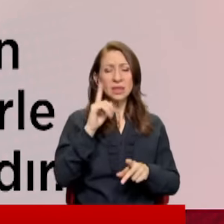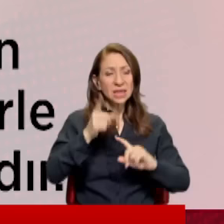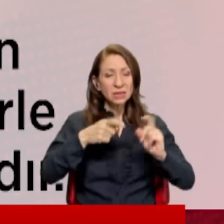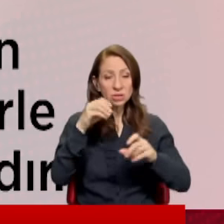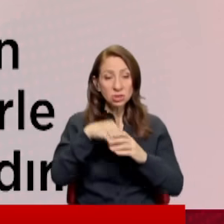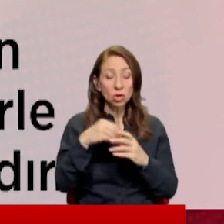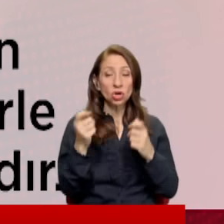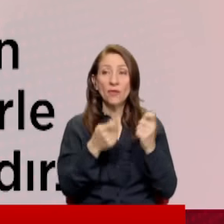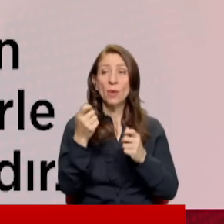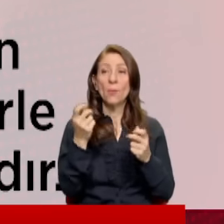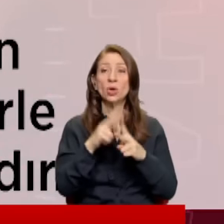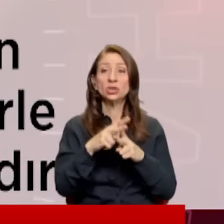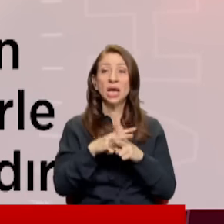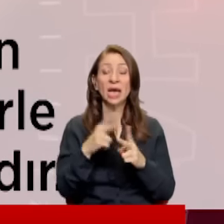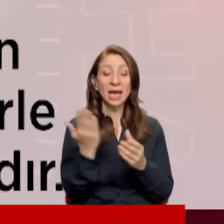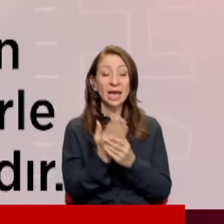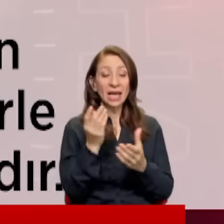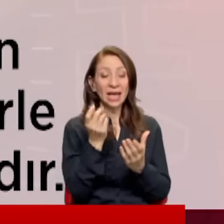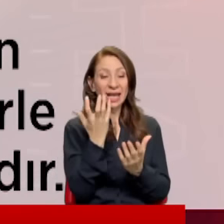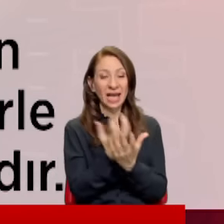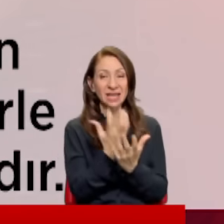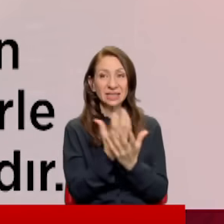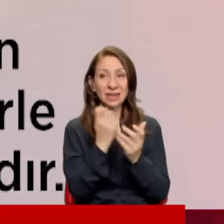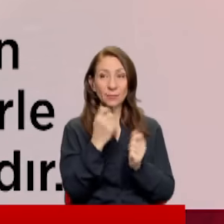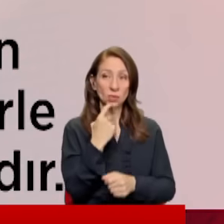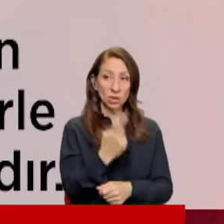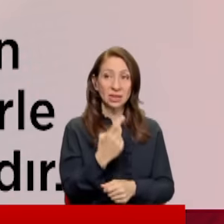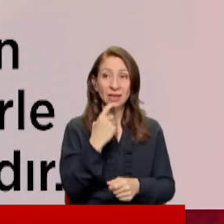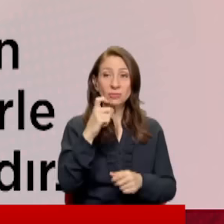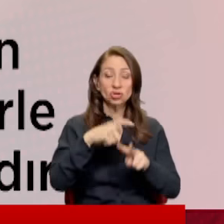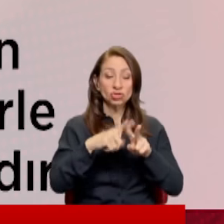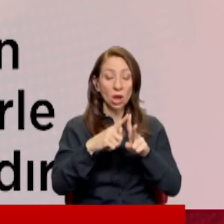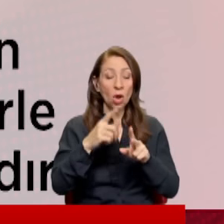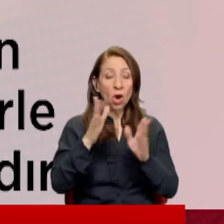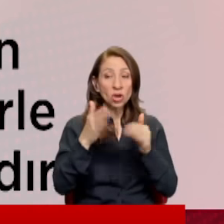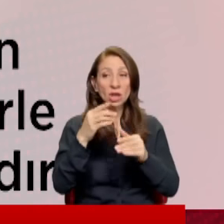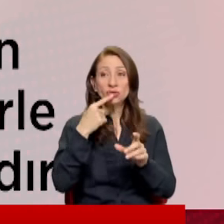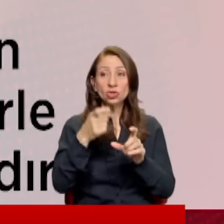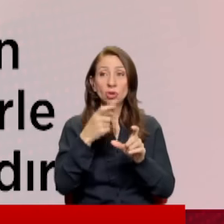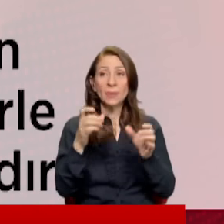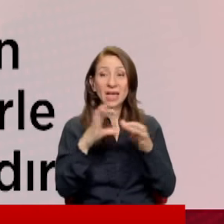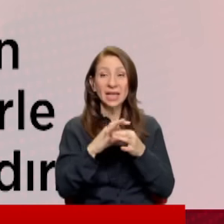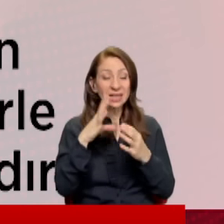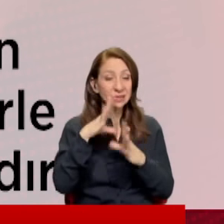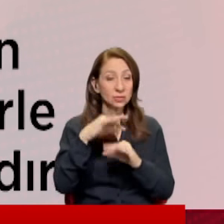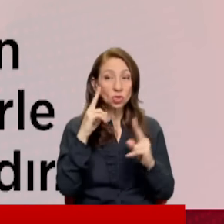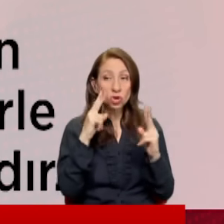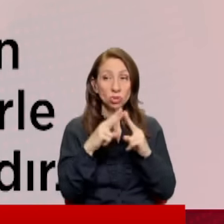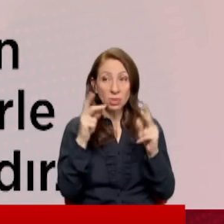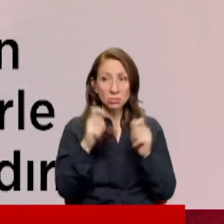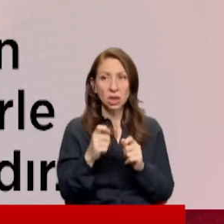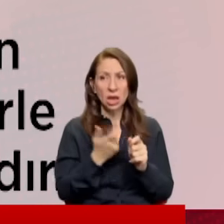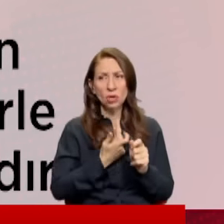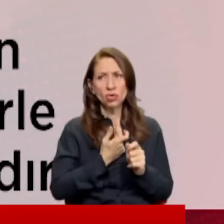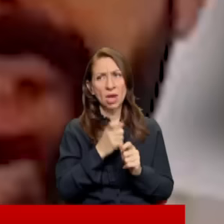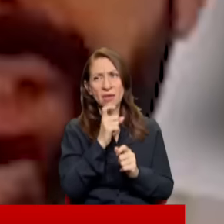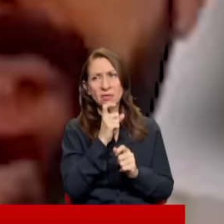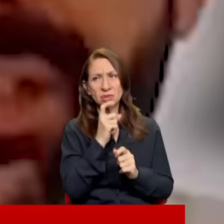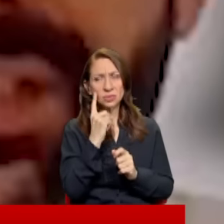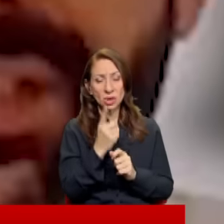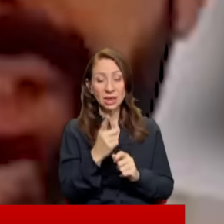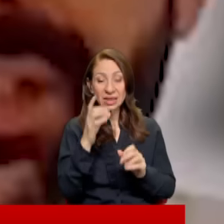tespiti için görevli polise kayıt yapmasını söyledim Demircan'ın odada soruşturmaya dahil kişilerle görüşme yapması kanuna aykırıdır